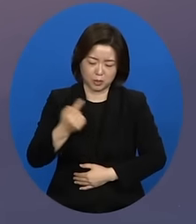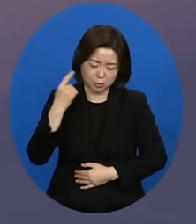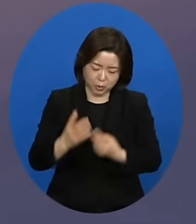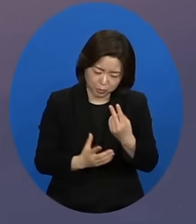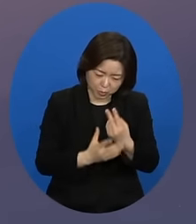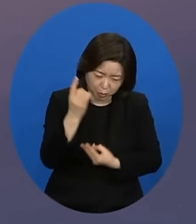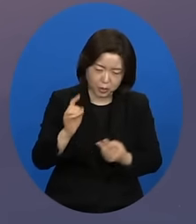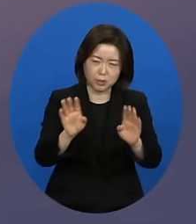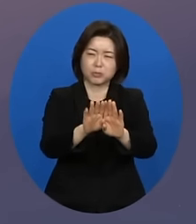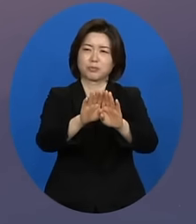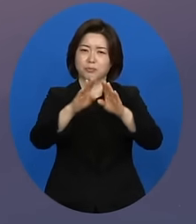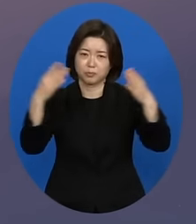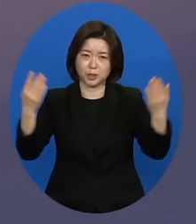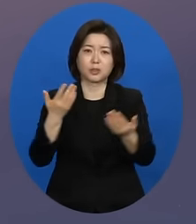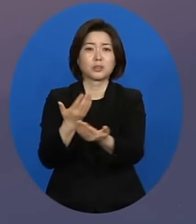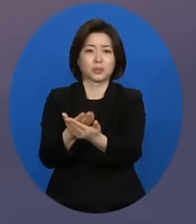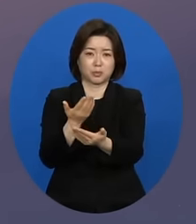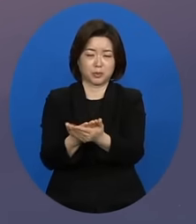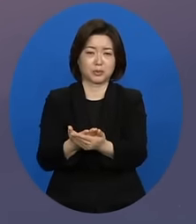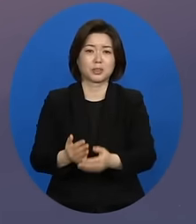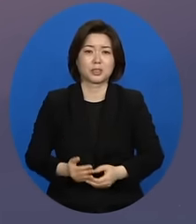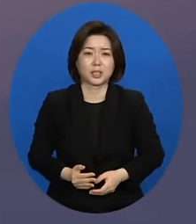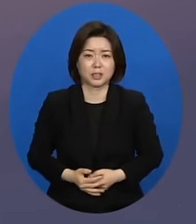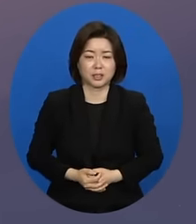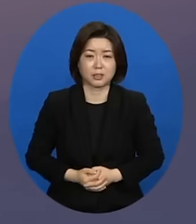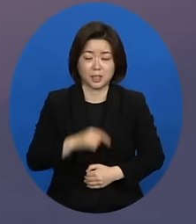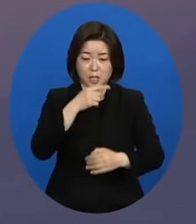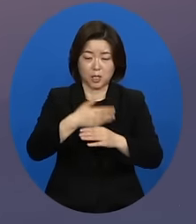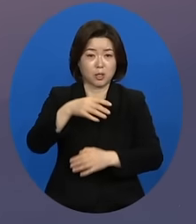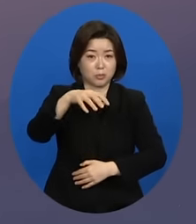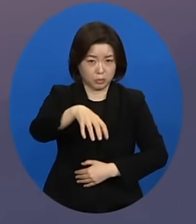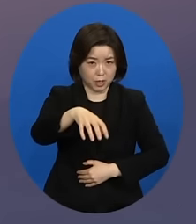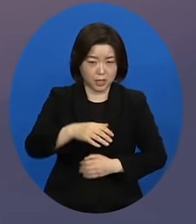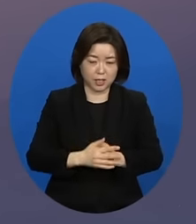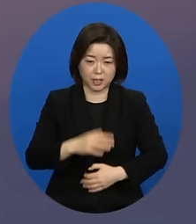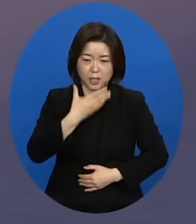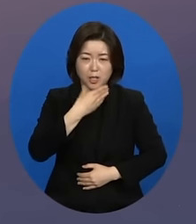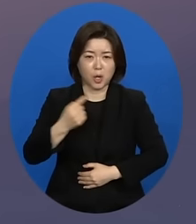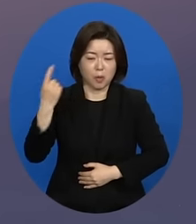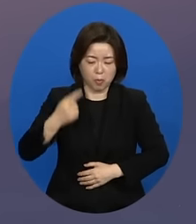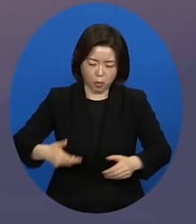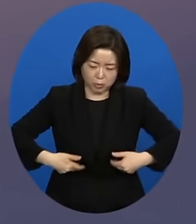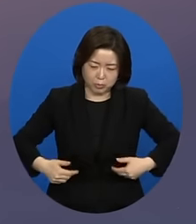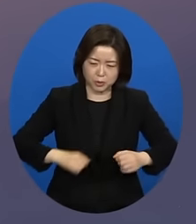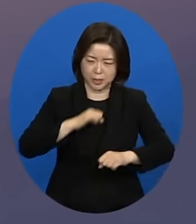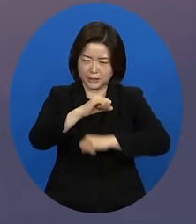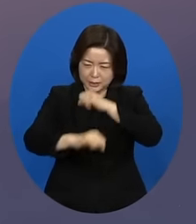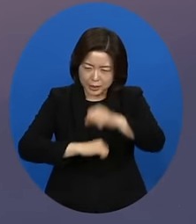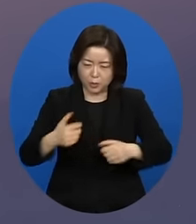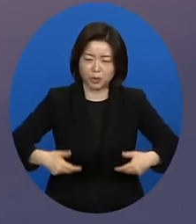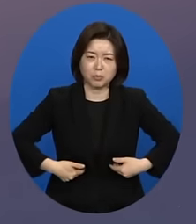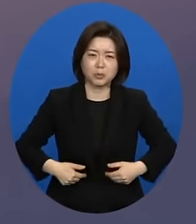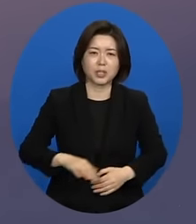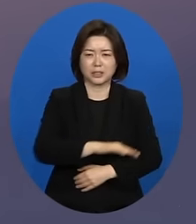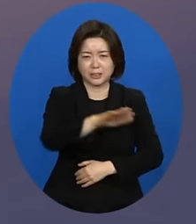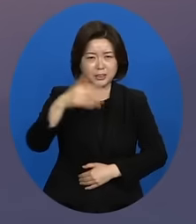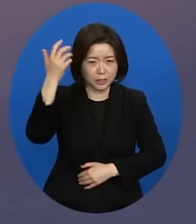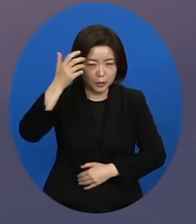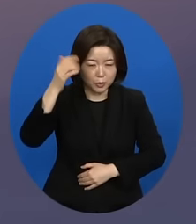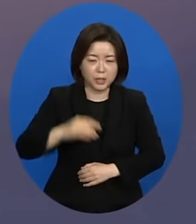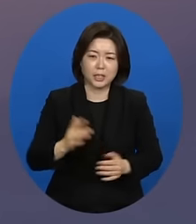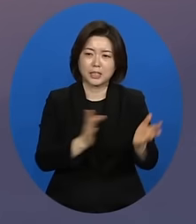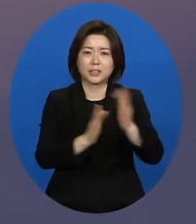문을 열어주옵소서. 북한 땅에 복음이 필요한, 자유가 필요한 이들에게